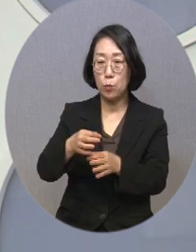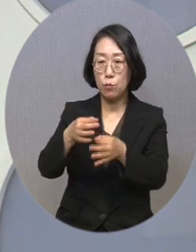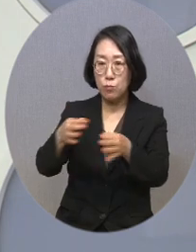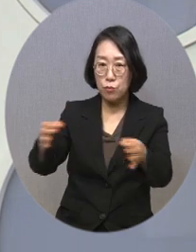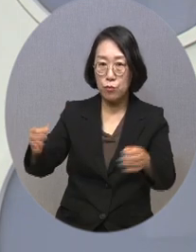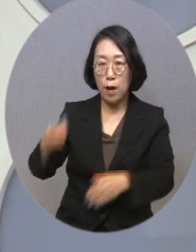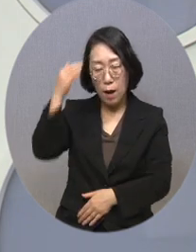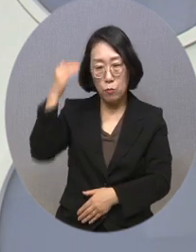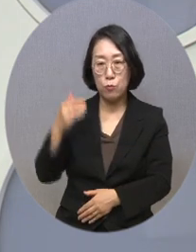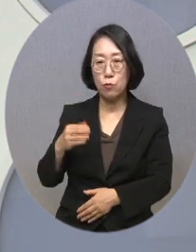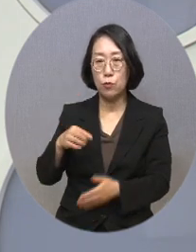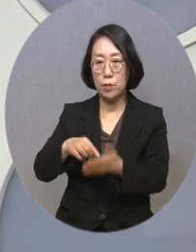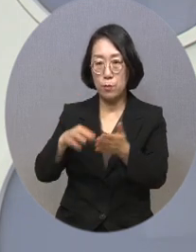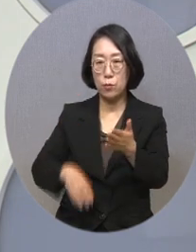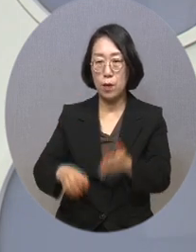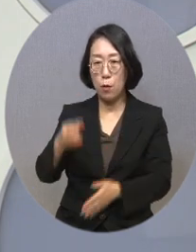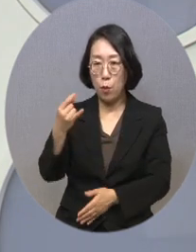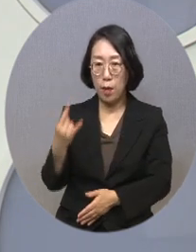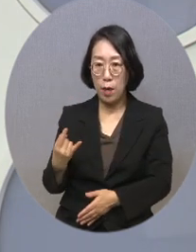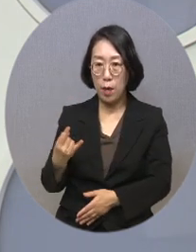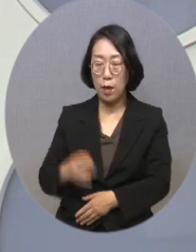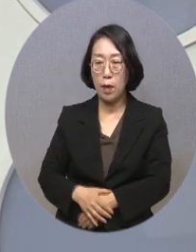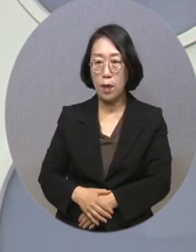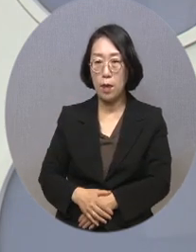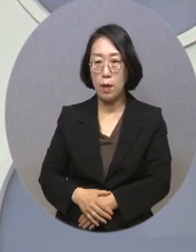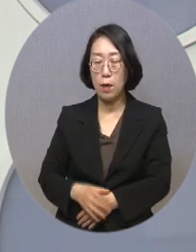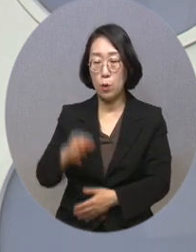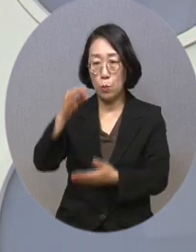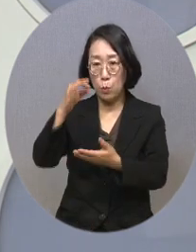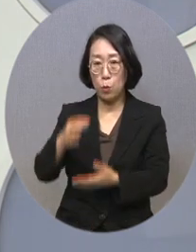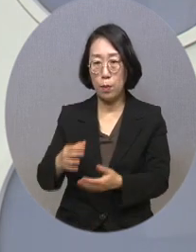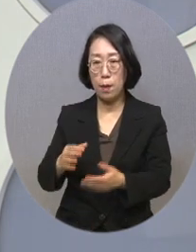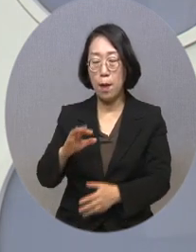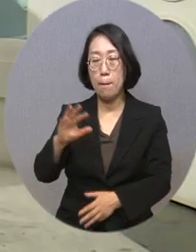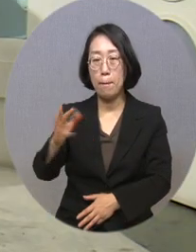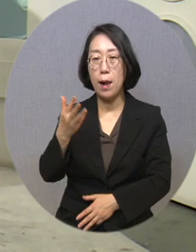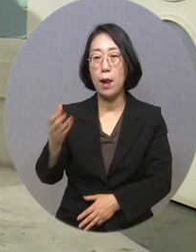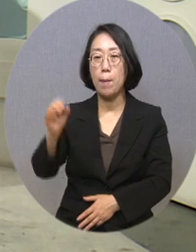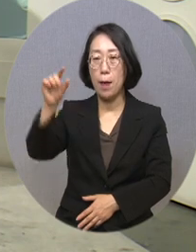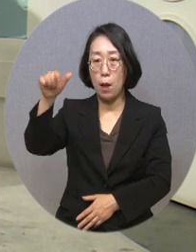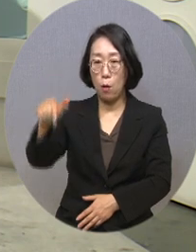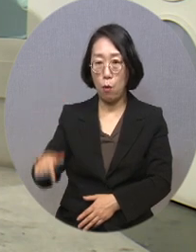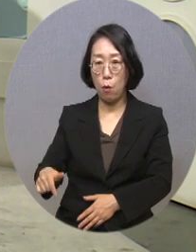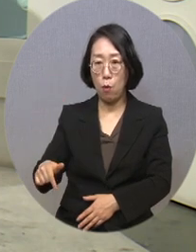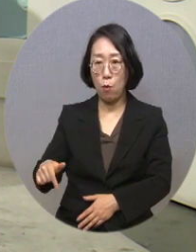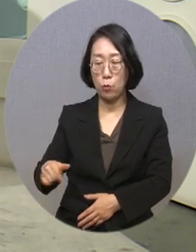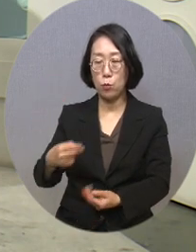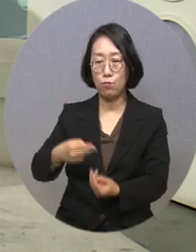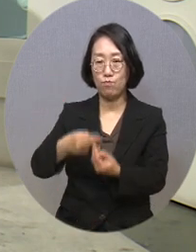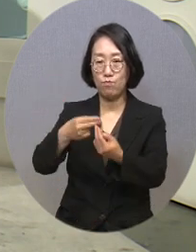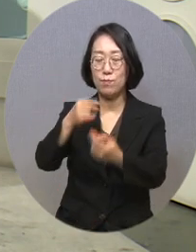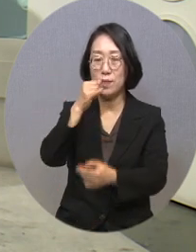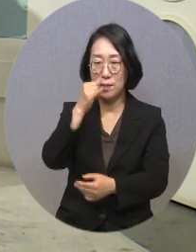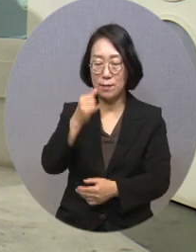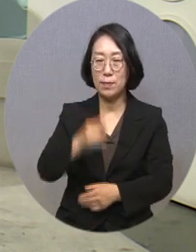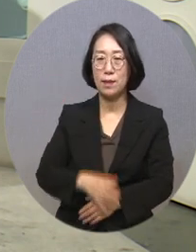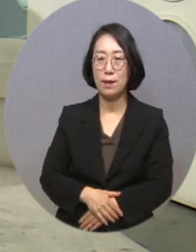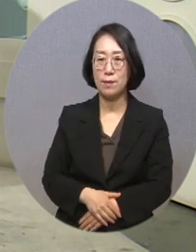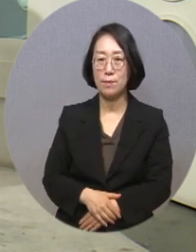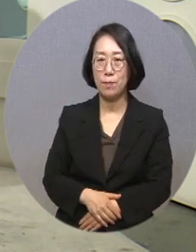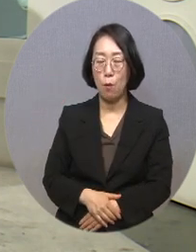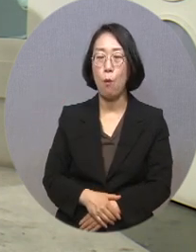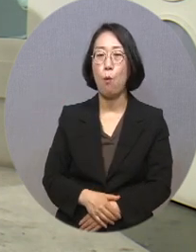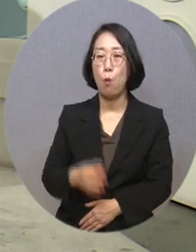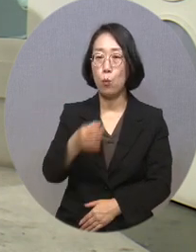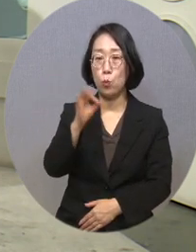지금 한국세무사의 공제 회비는 약 800억 원이 지금 조성이 돼 있습니다. 어, 이거 엄청난 공제 기금이 예.